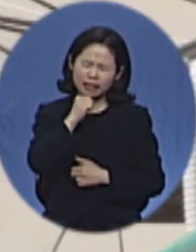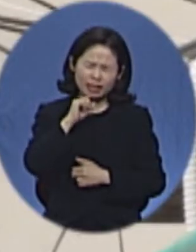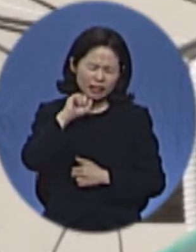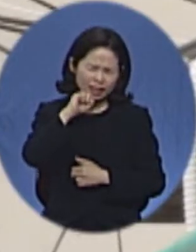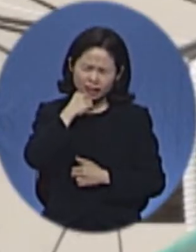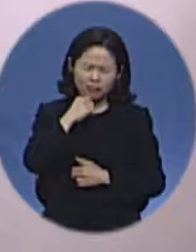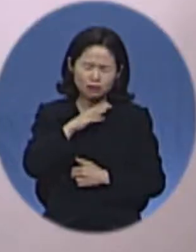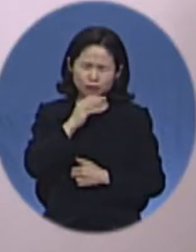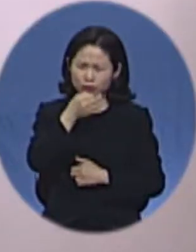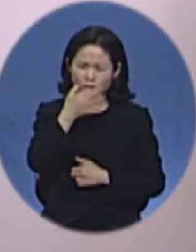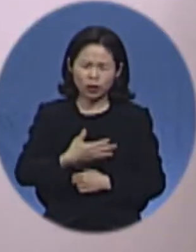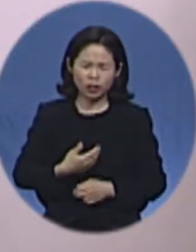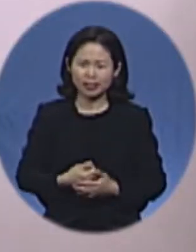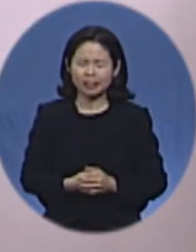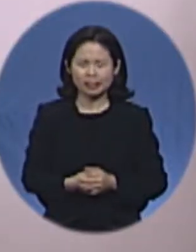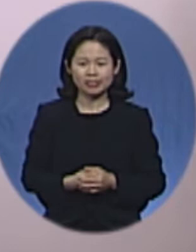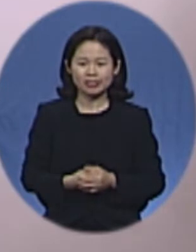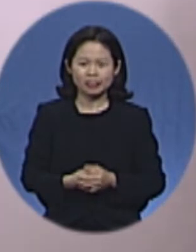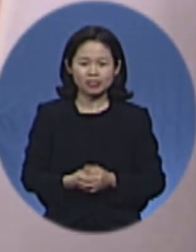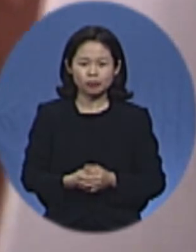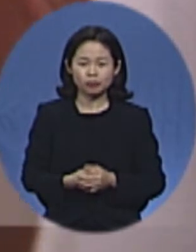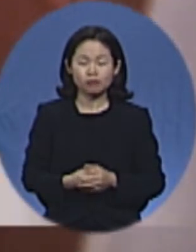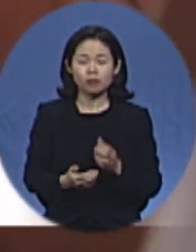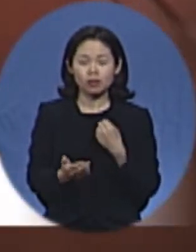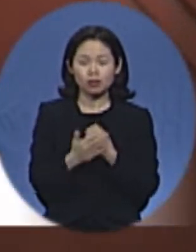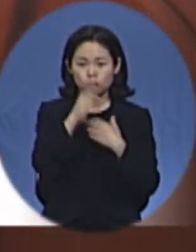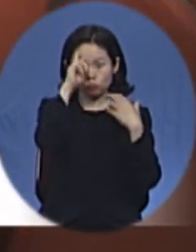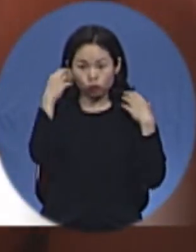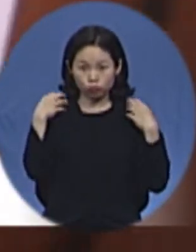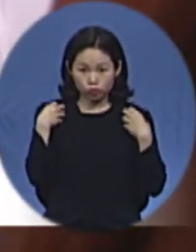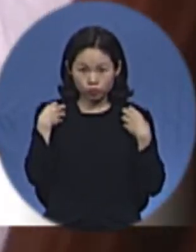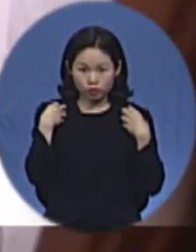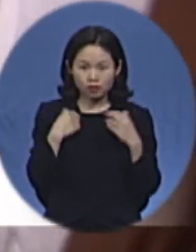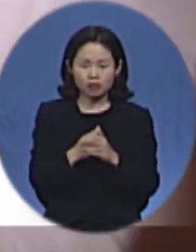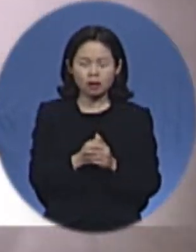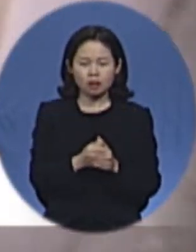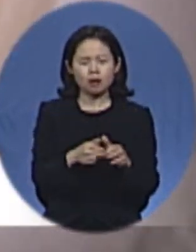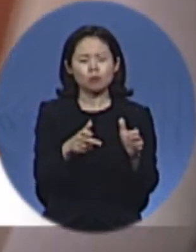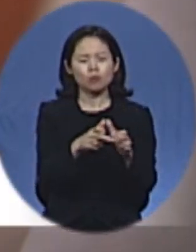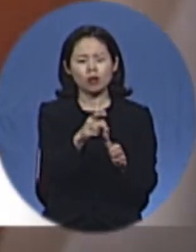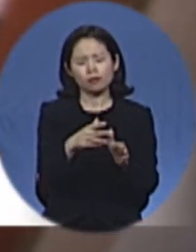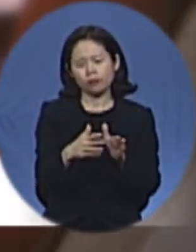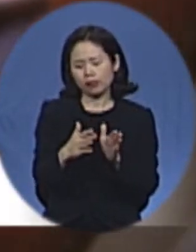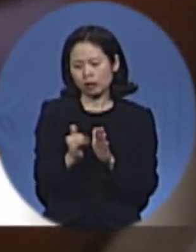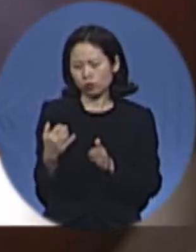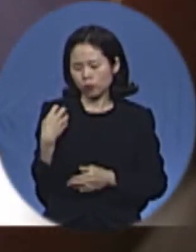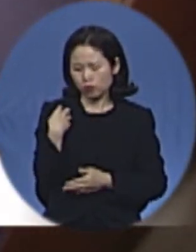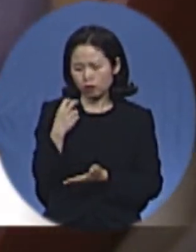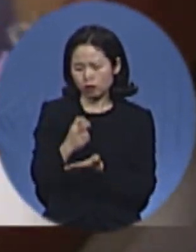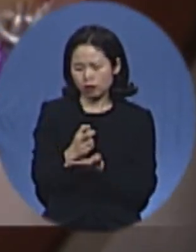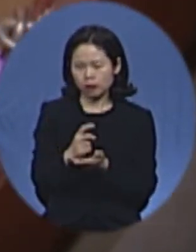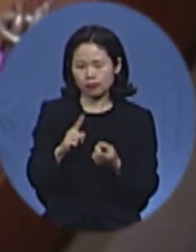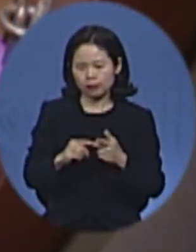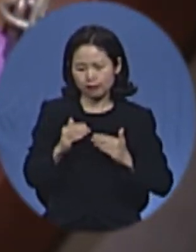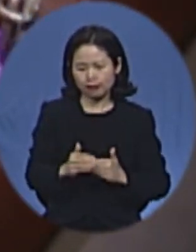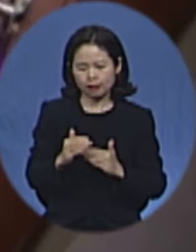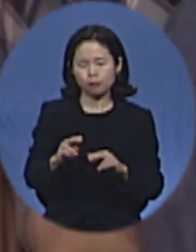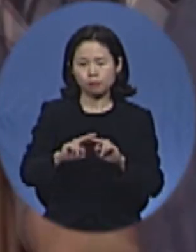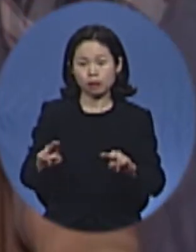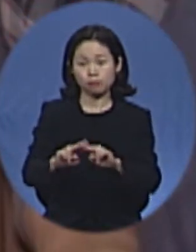가장 열악한 게 현실입니다. 따라서 정부는 부양의무자 기준을 완화해 단계적으로 폐지하기로